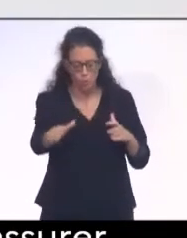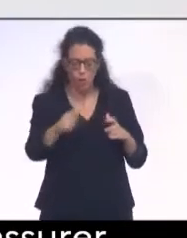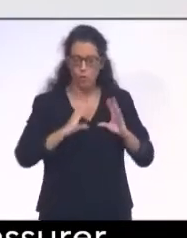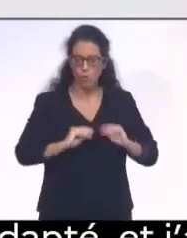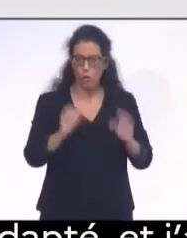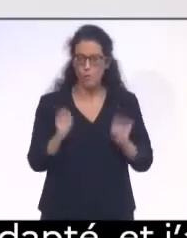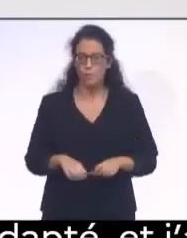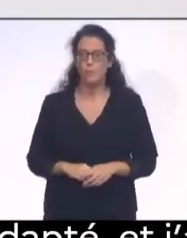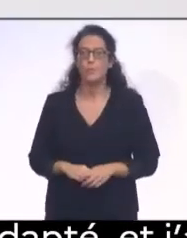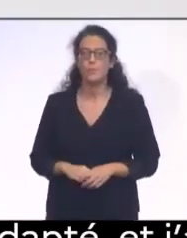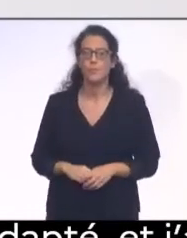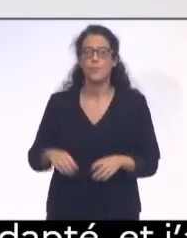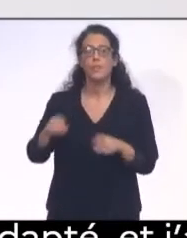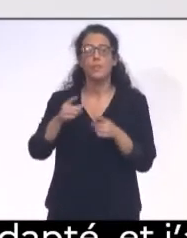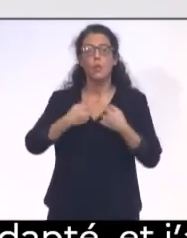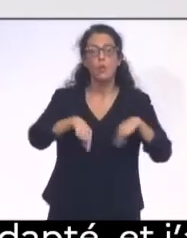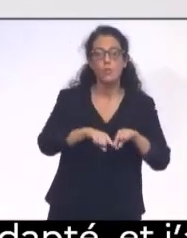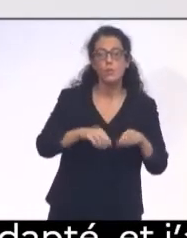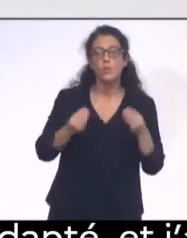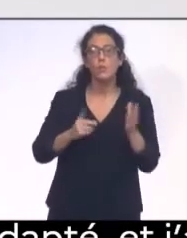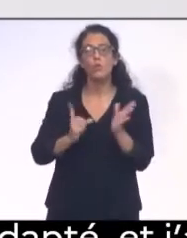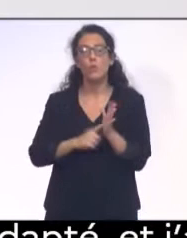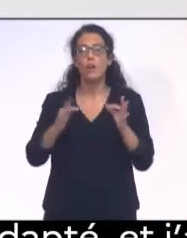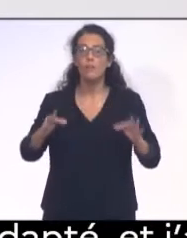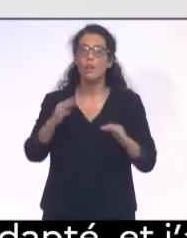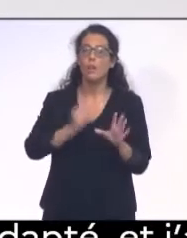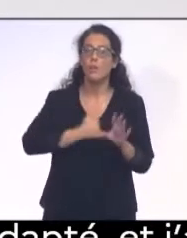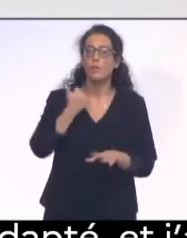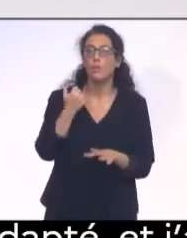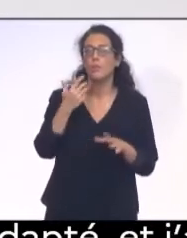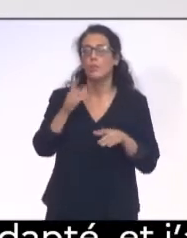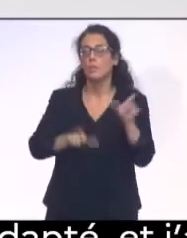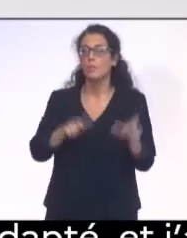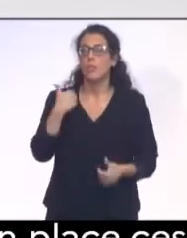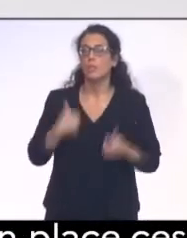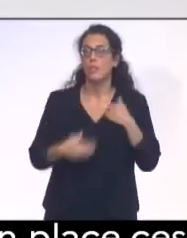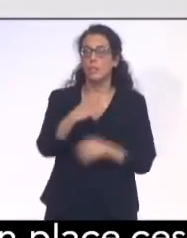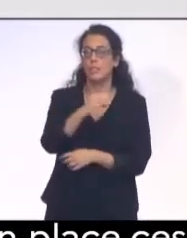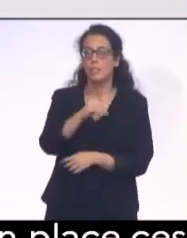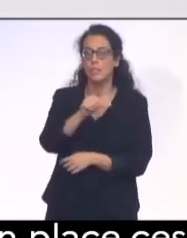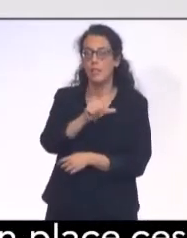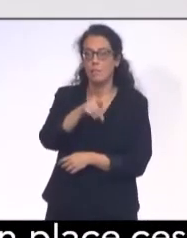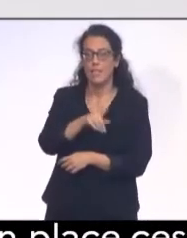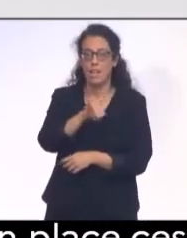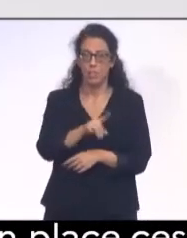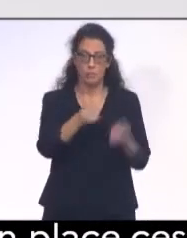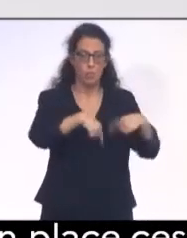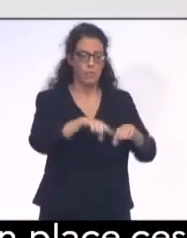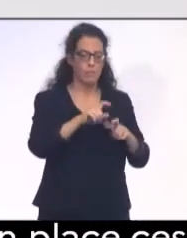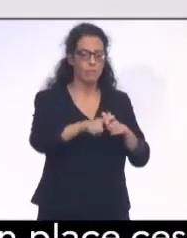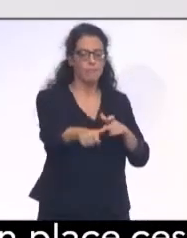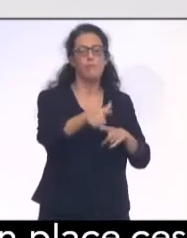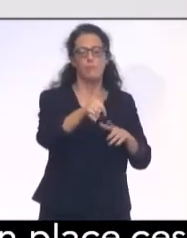de fonctionnement des commissions des droits et de l'autonomie des personnes handicapées, les CDAPH, seront par ailleurs simplifiées afin d'assurer